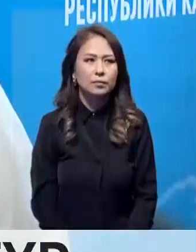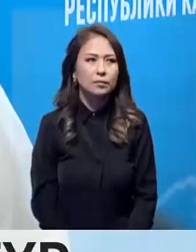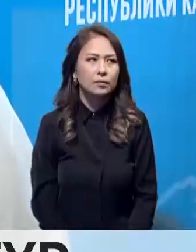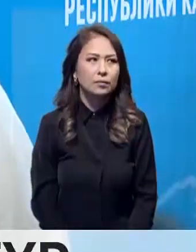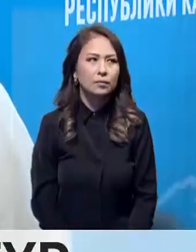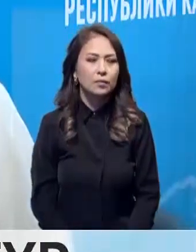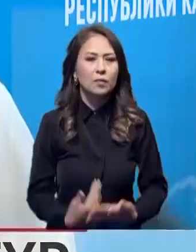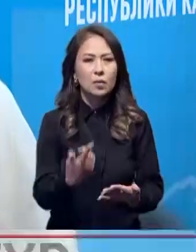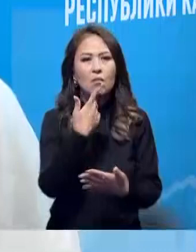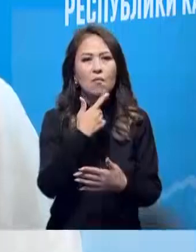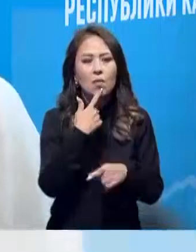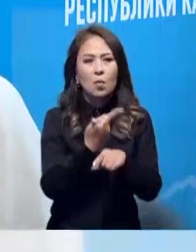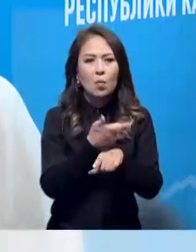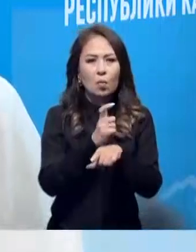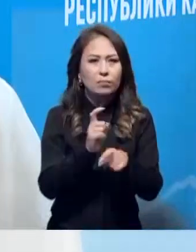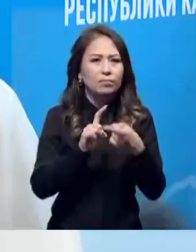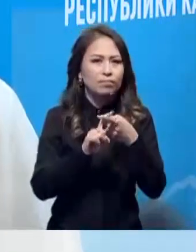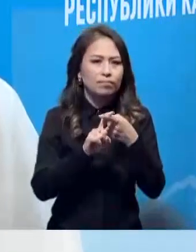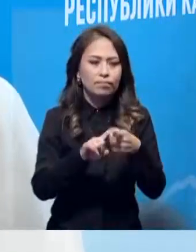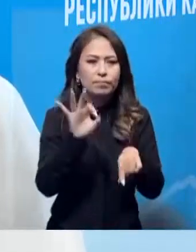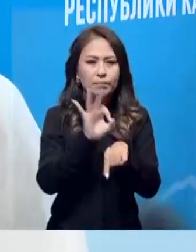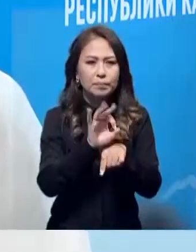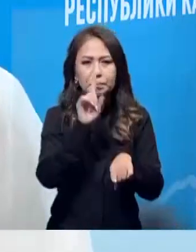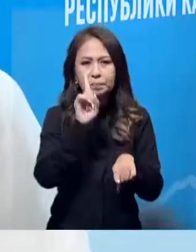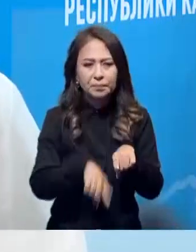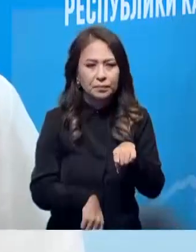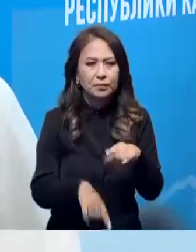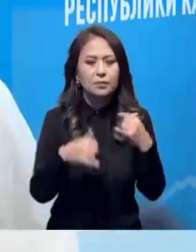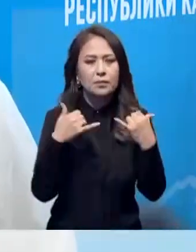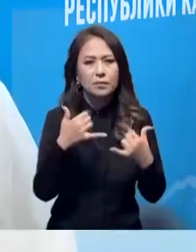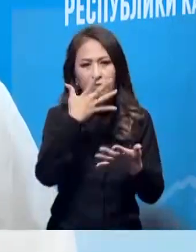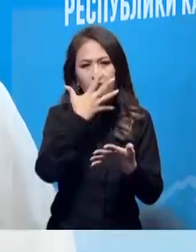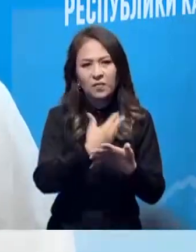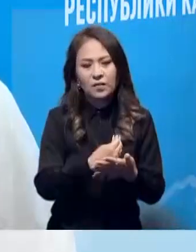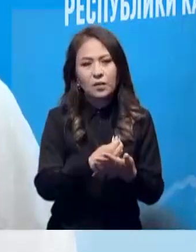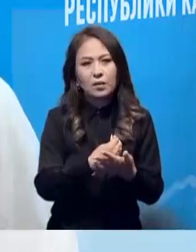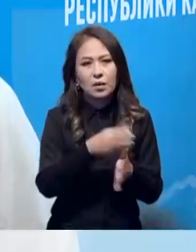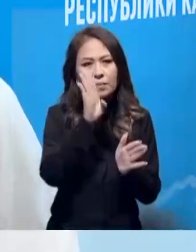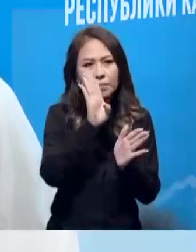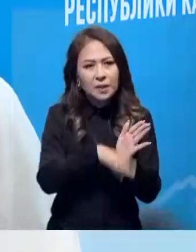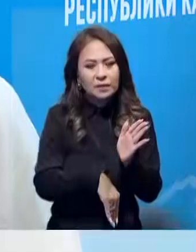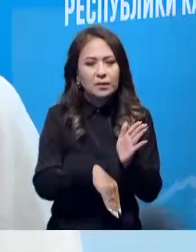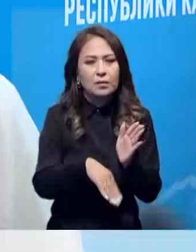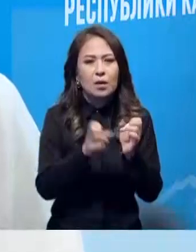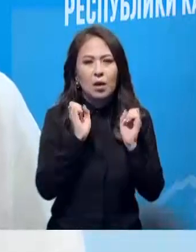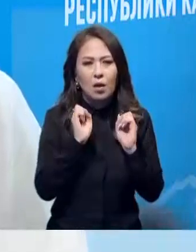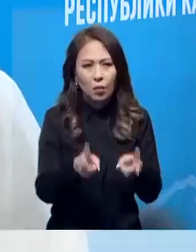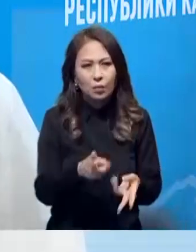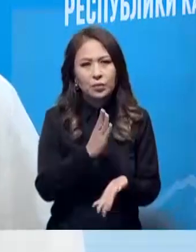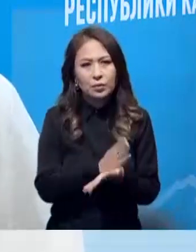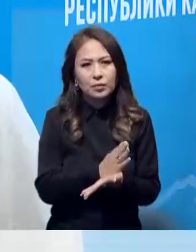Негізінде қызылша өте жұқпалы ауру болып саналады. Ол өзінің асқынуларымен қауіпті деп айту